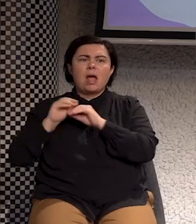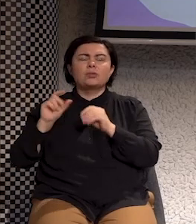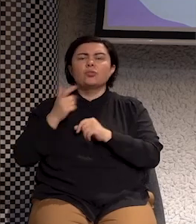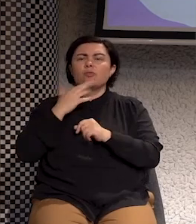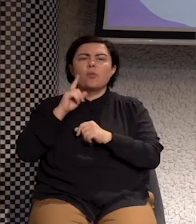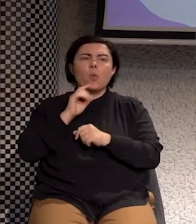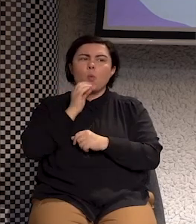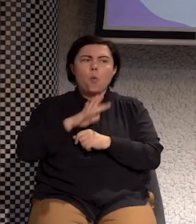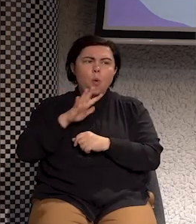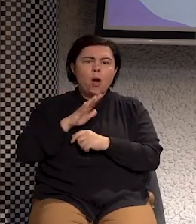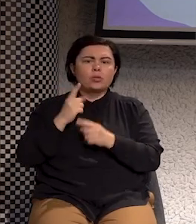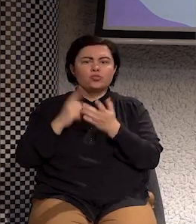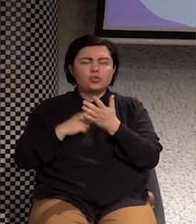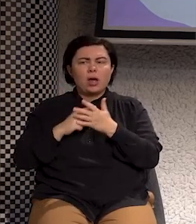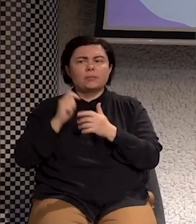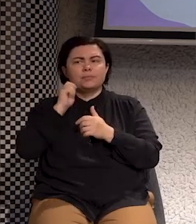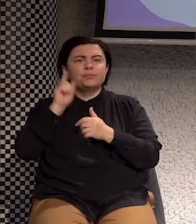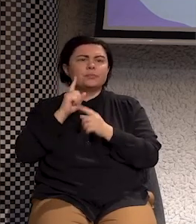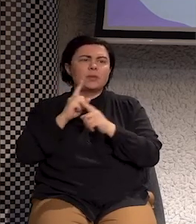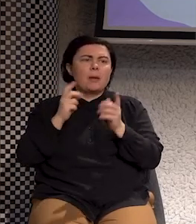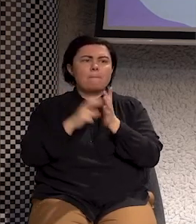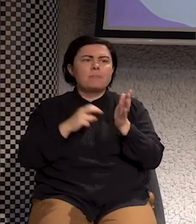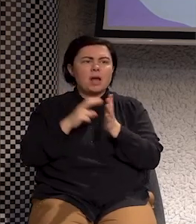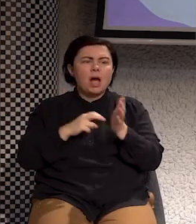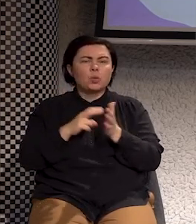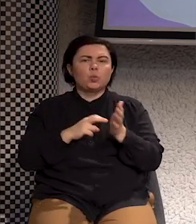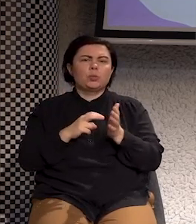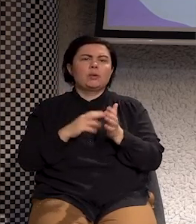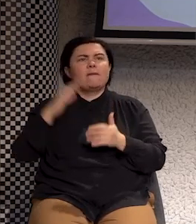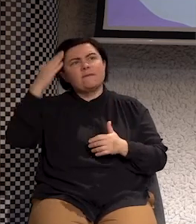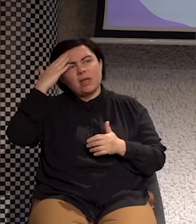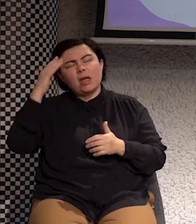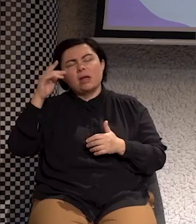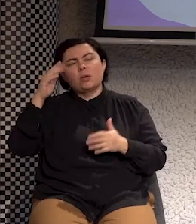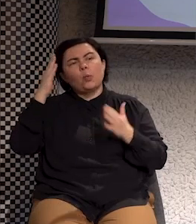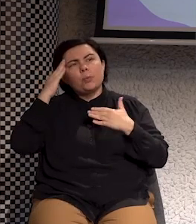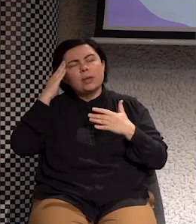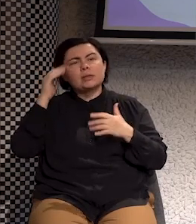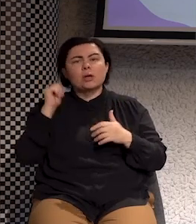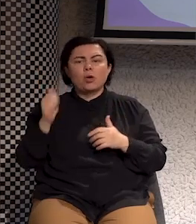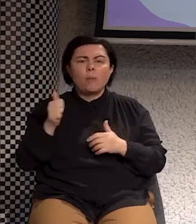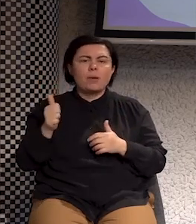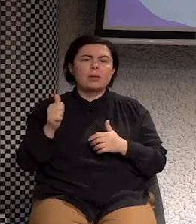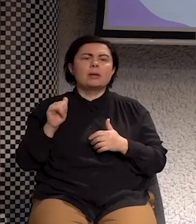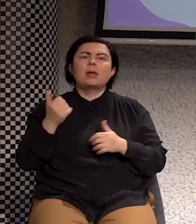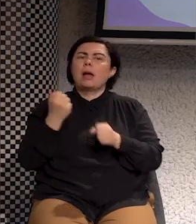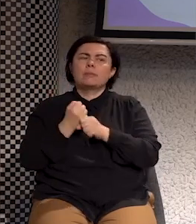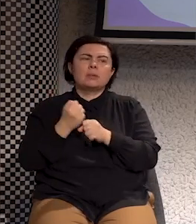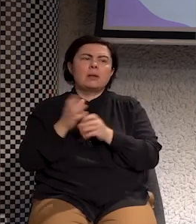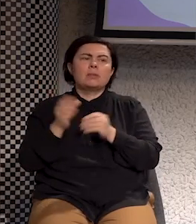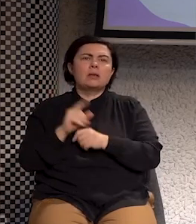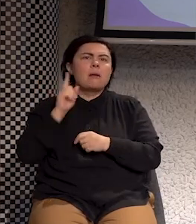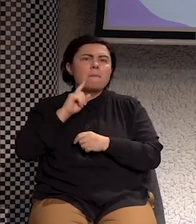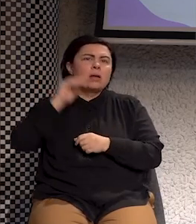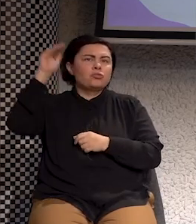że często nauczycielom i nauczycielkom brakuje takiej wiedzy czy umiejętności, kompetencji, jak się pracuje z